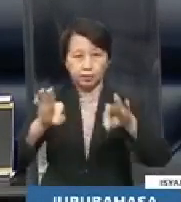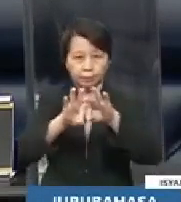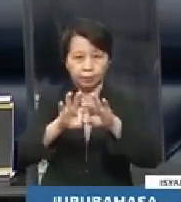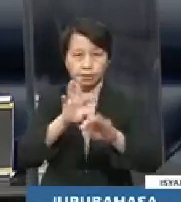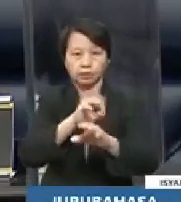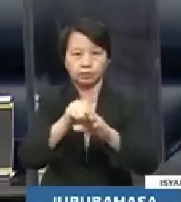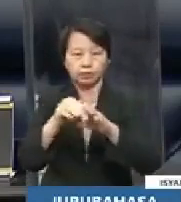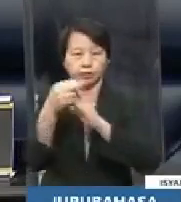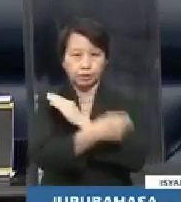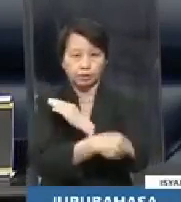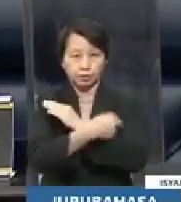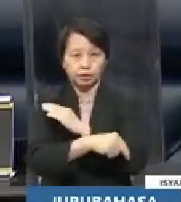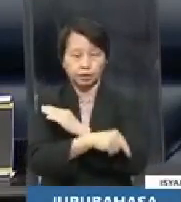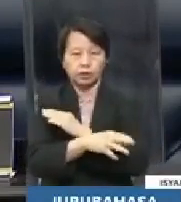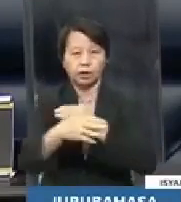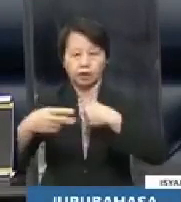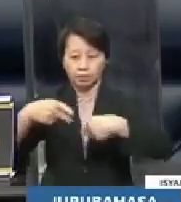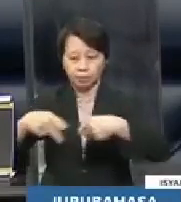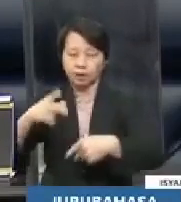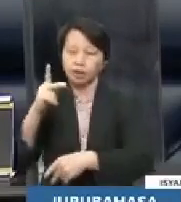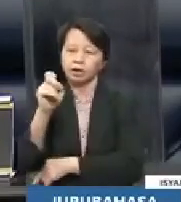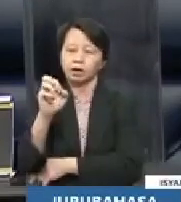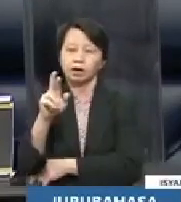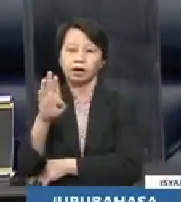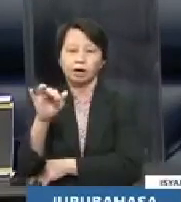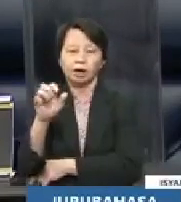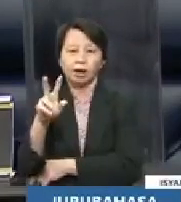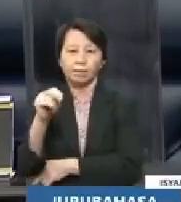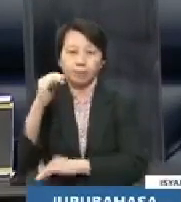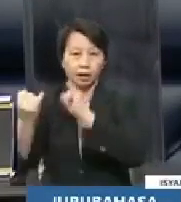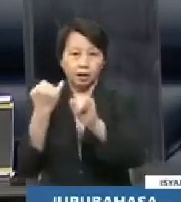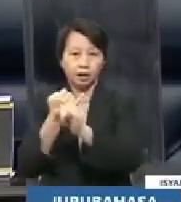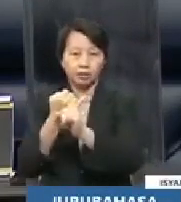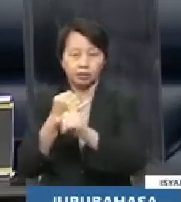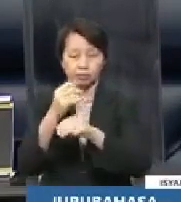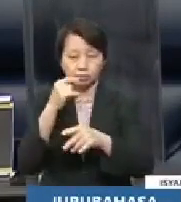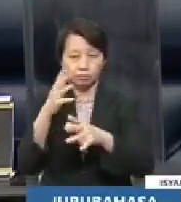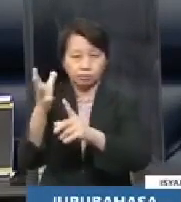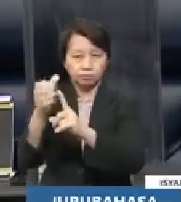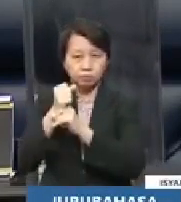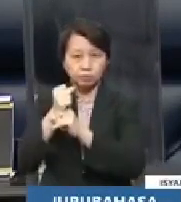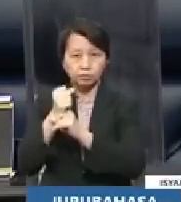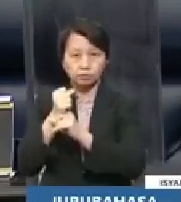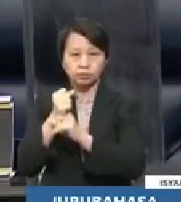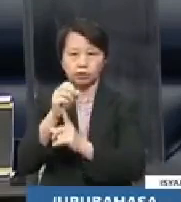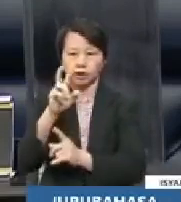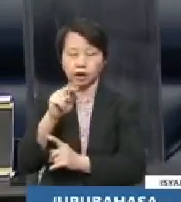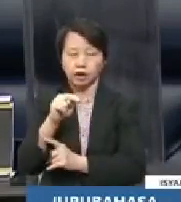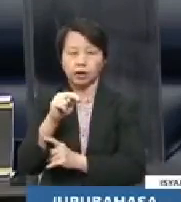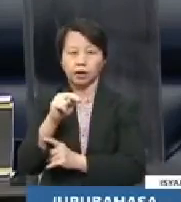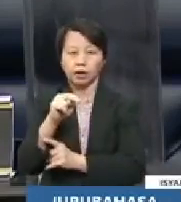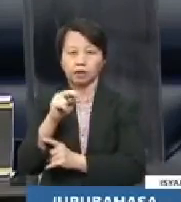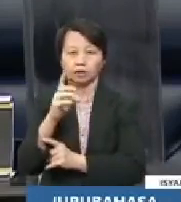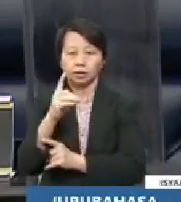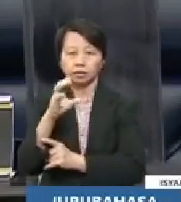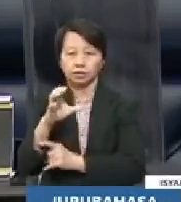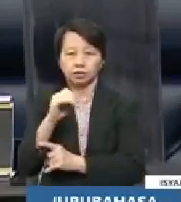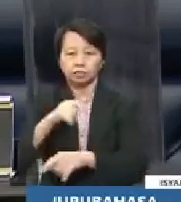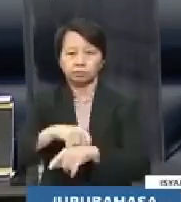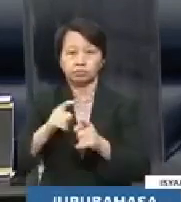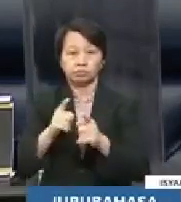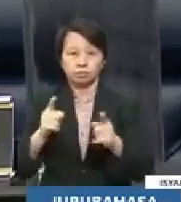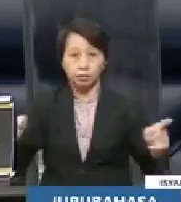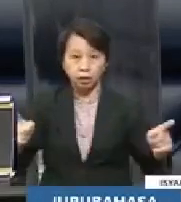memperdebatkan negara dalam mekanisme pasaran Kabag terbasru berpotensi untuk menjelaskan pencapaian NDC dan ekspirasi